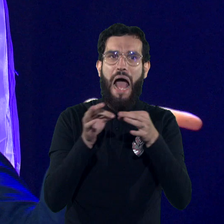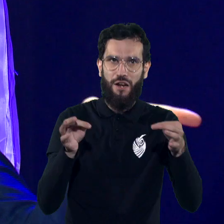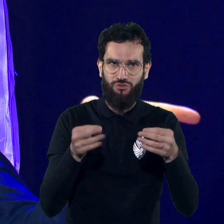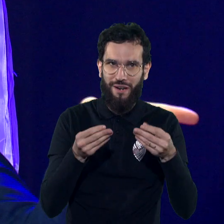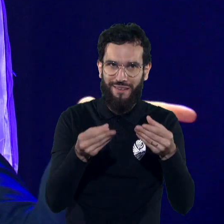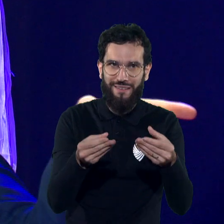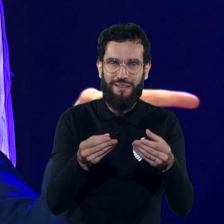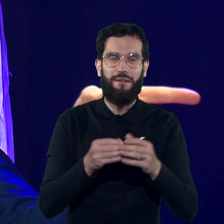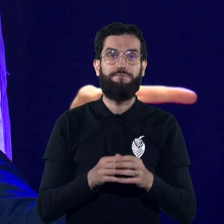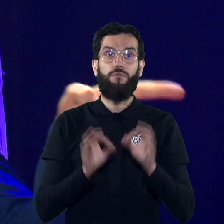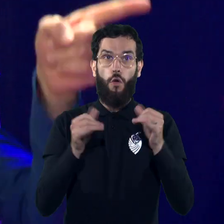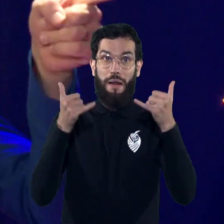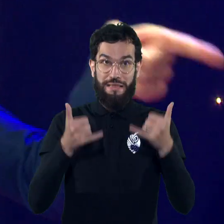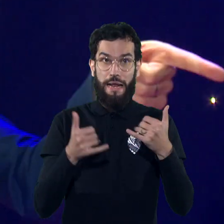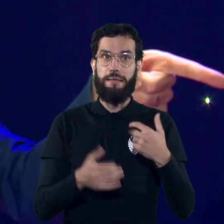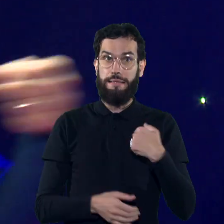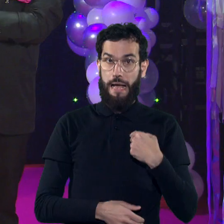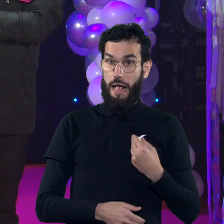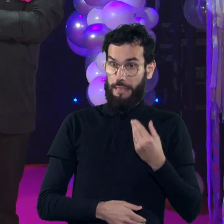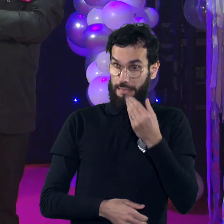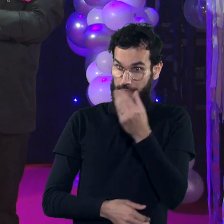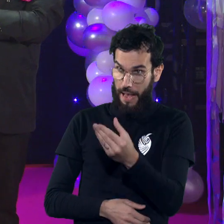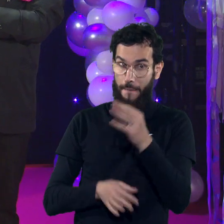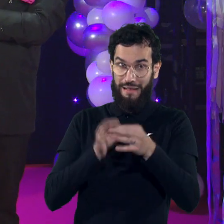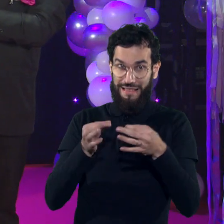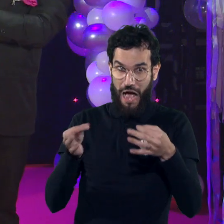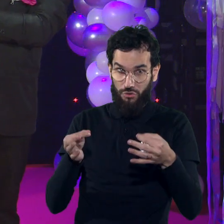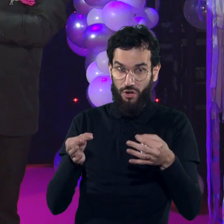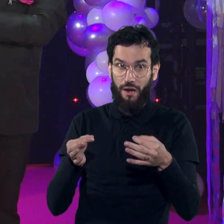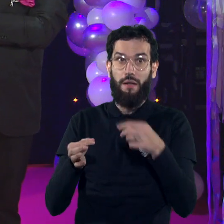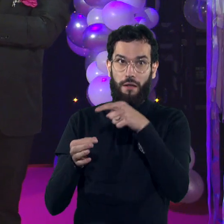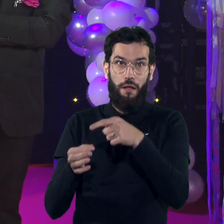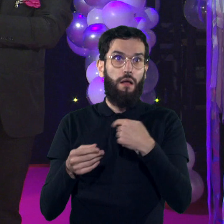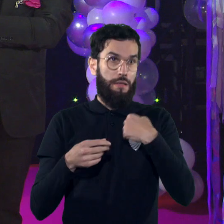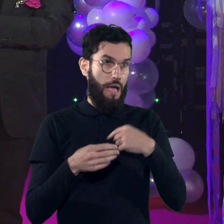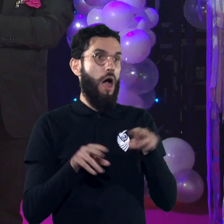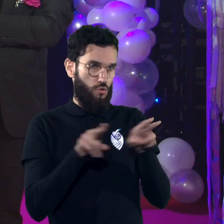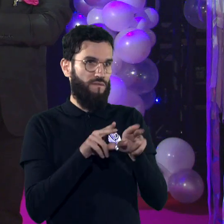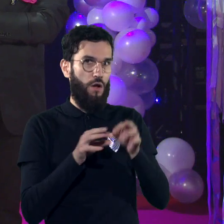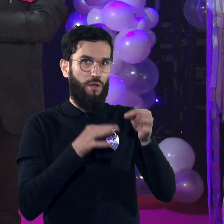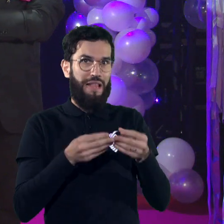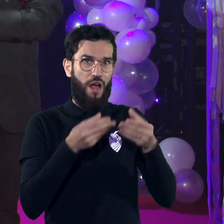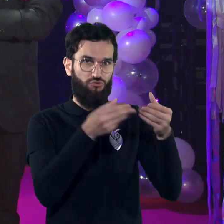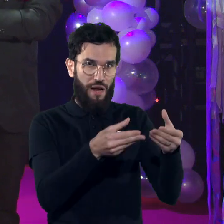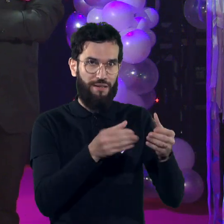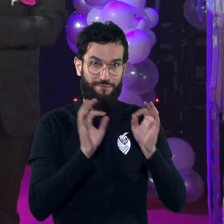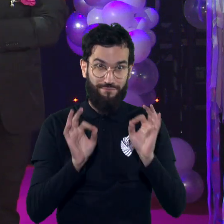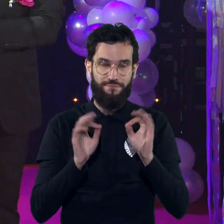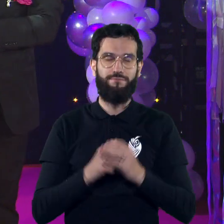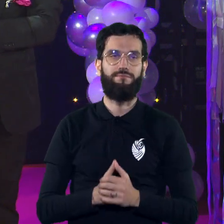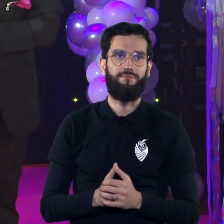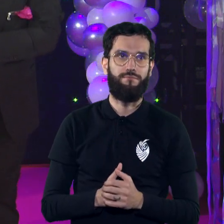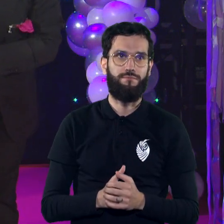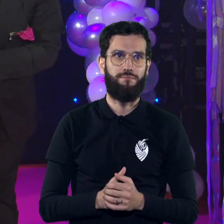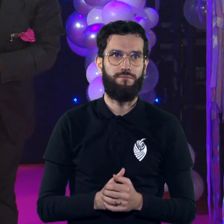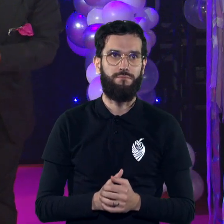takže teraz vlastne dám nejaký darček tebe ako môjmu asistentovi. A ja tebe ako môjmu asistentovi. Ja rozhodne ten darček chcem.